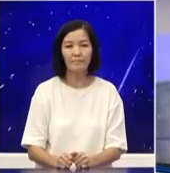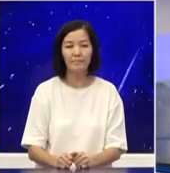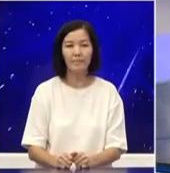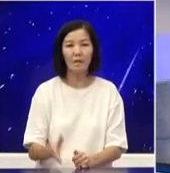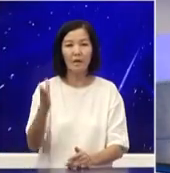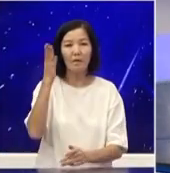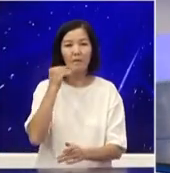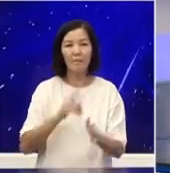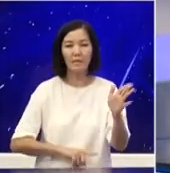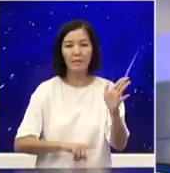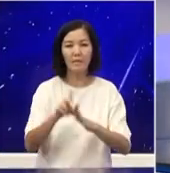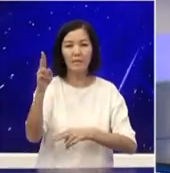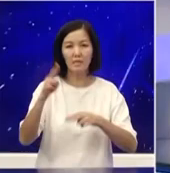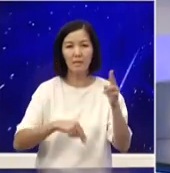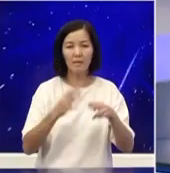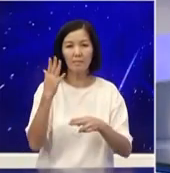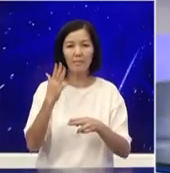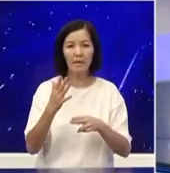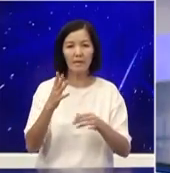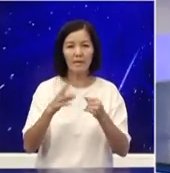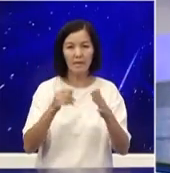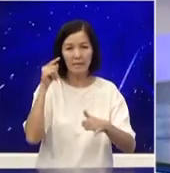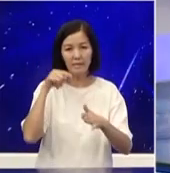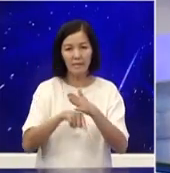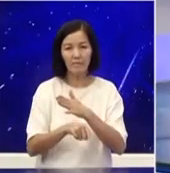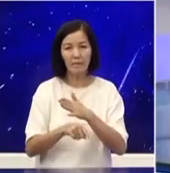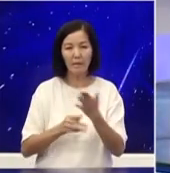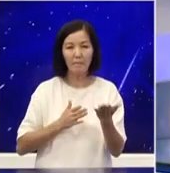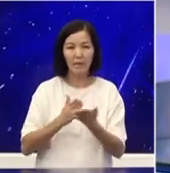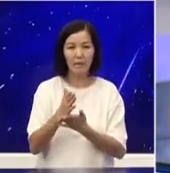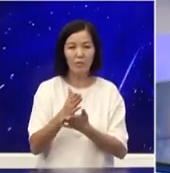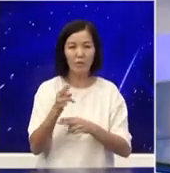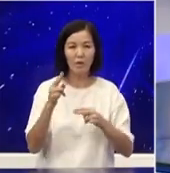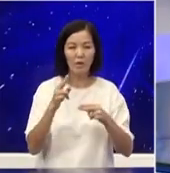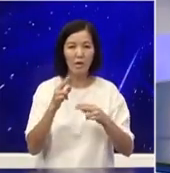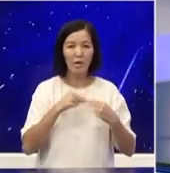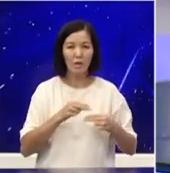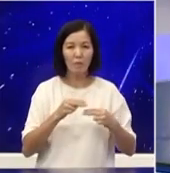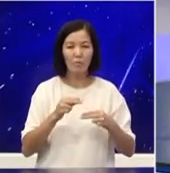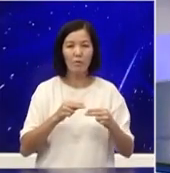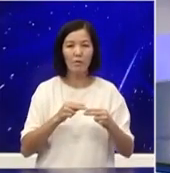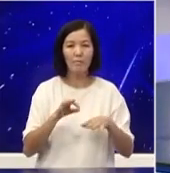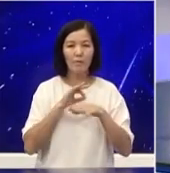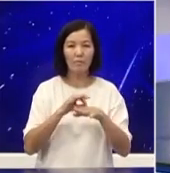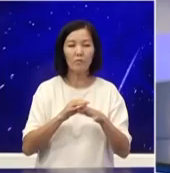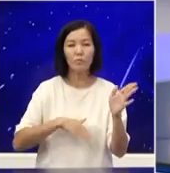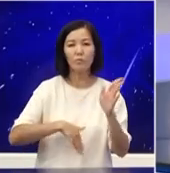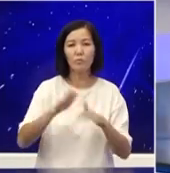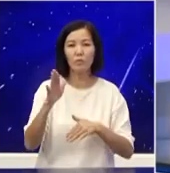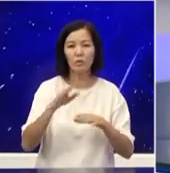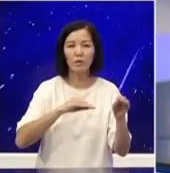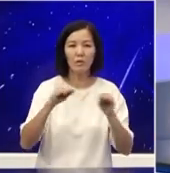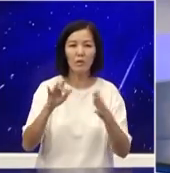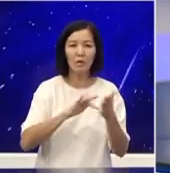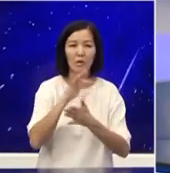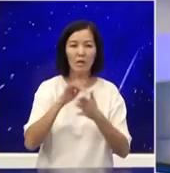В Алматы начато строительство 5 надземных пешеходных переходов. Работы проводятся в рамках улучшения инфраструктуры города. Также